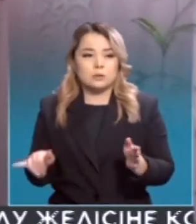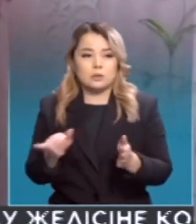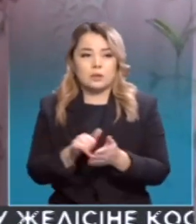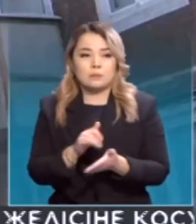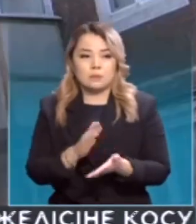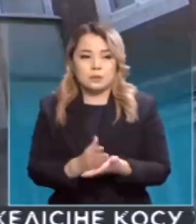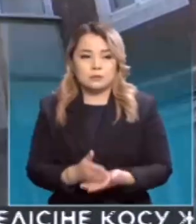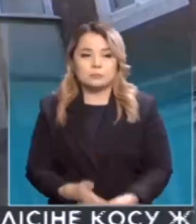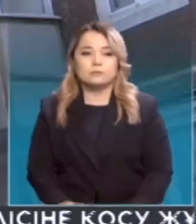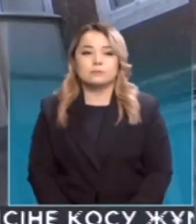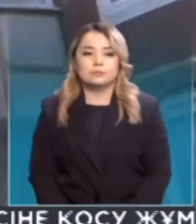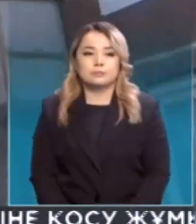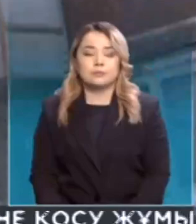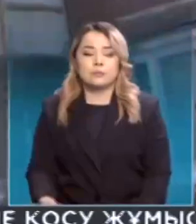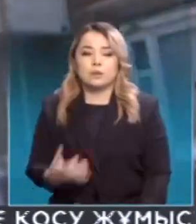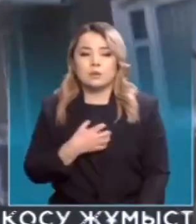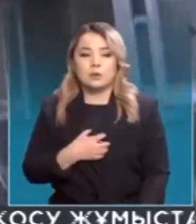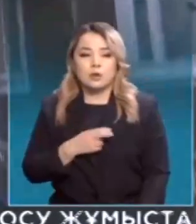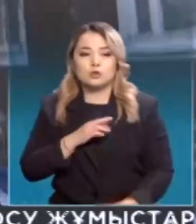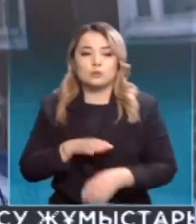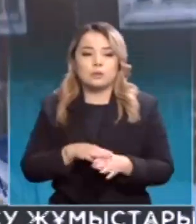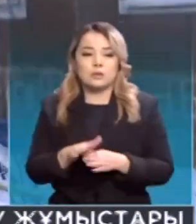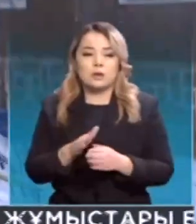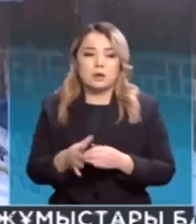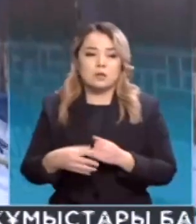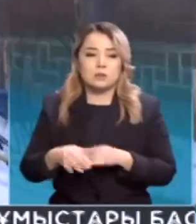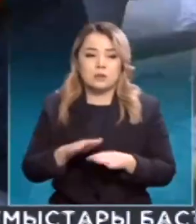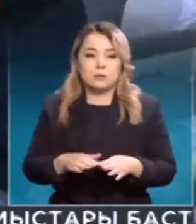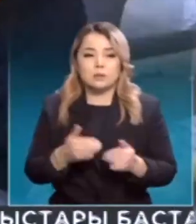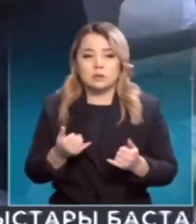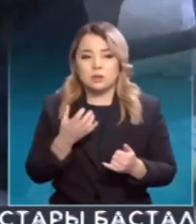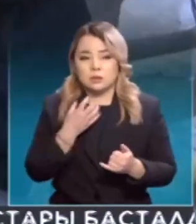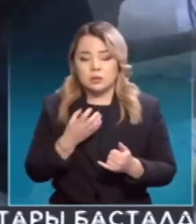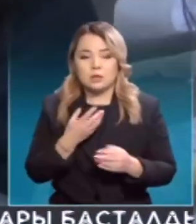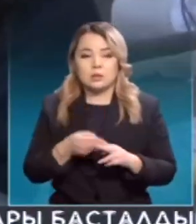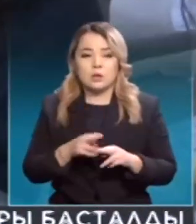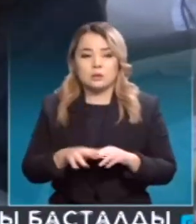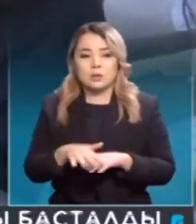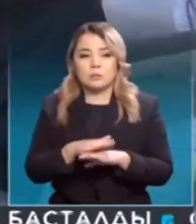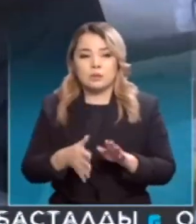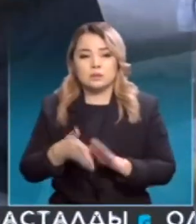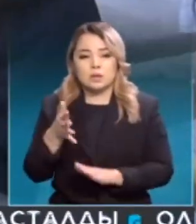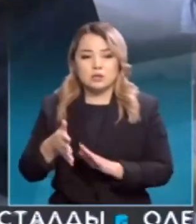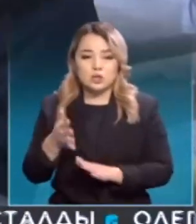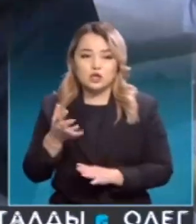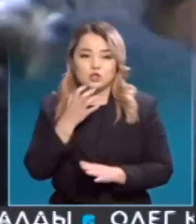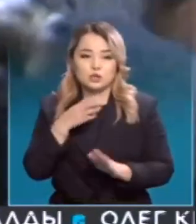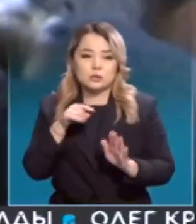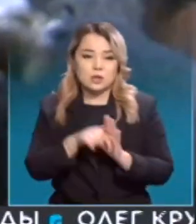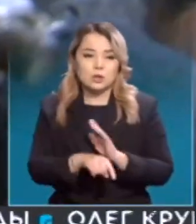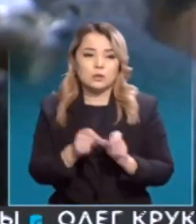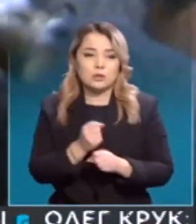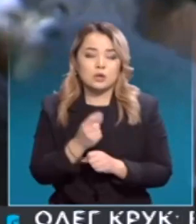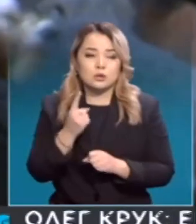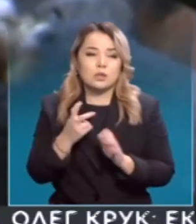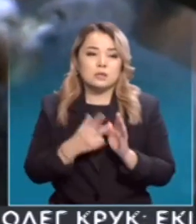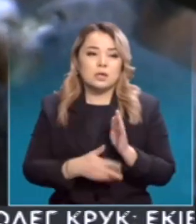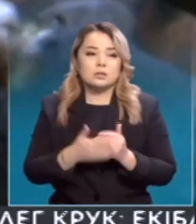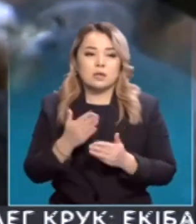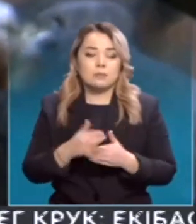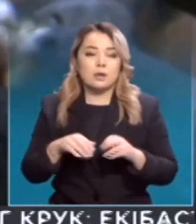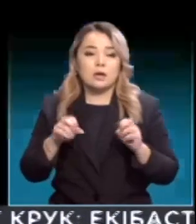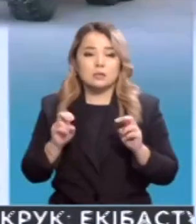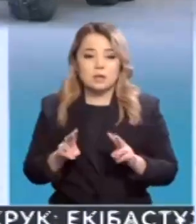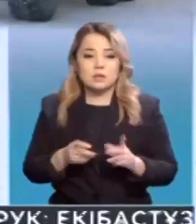берді. Бұл негізгі жұмыстар жүріп жатқан аумақ. Жертөледегі желіден жоғарыдағы пәтерлерге жылу кіргізу үшін 180-ге тарта